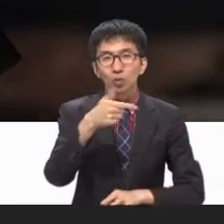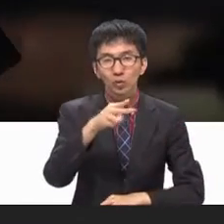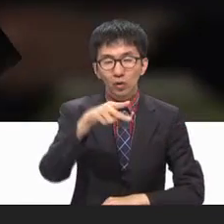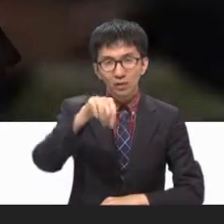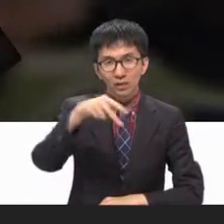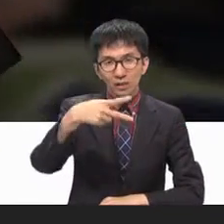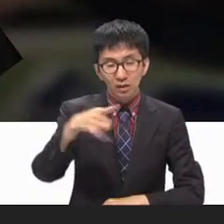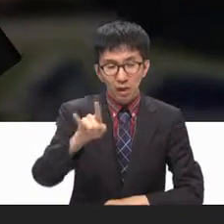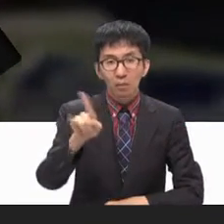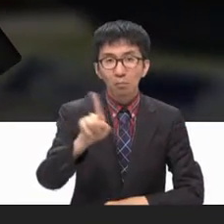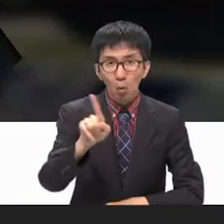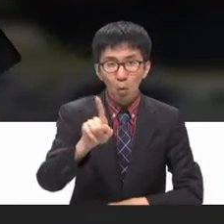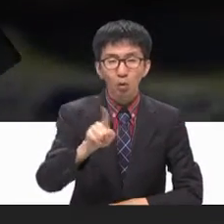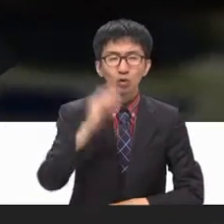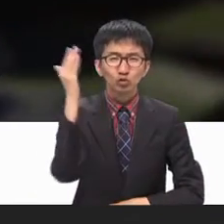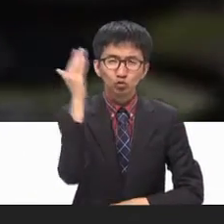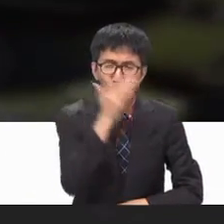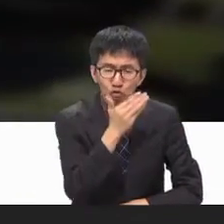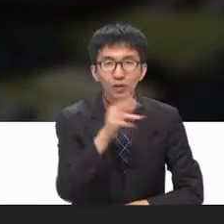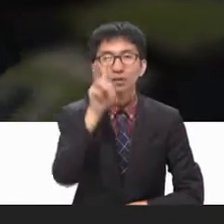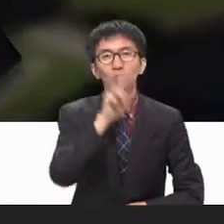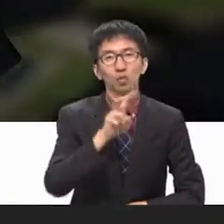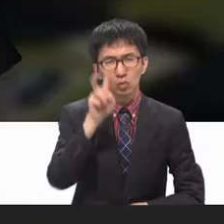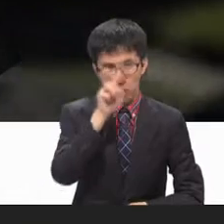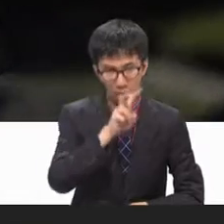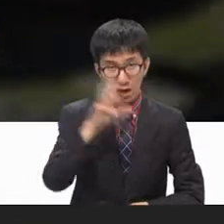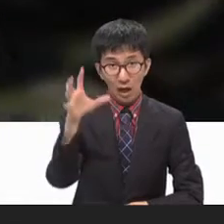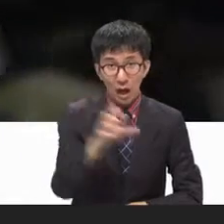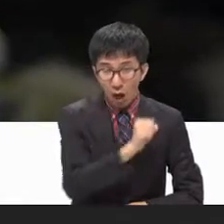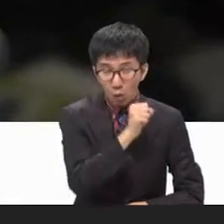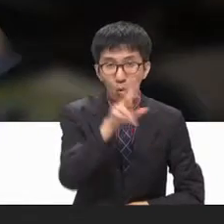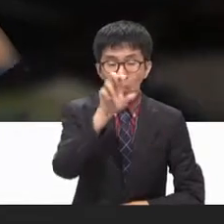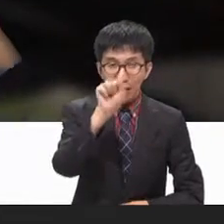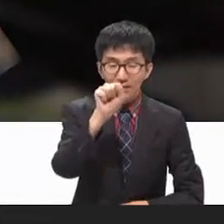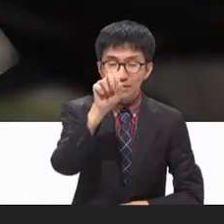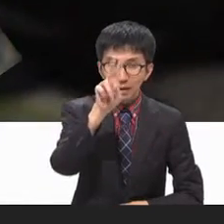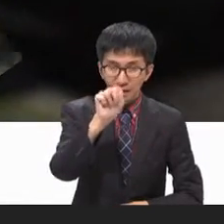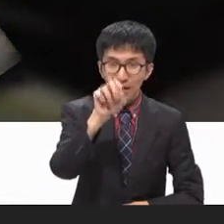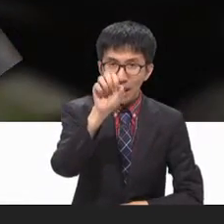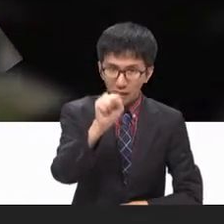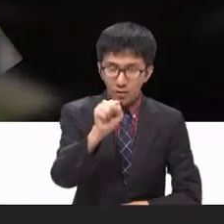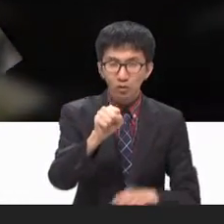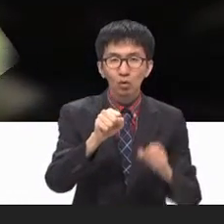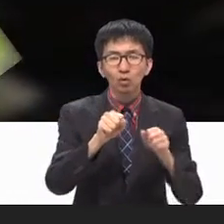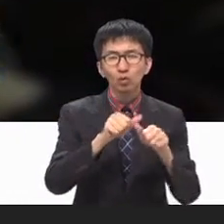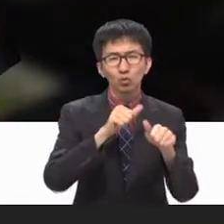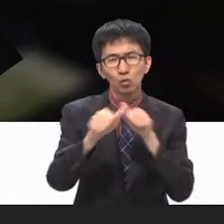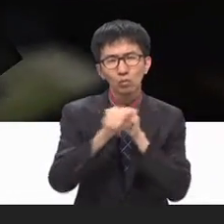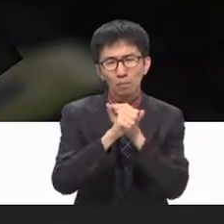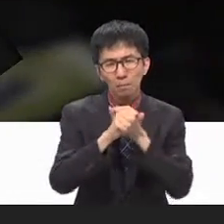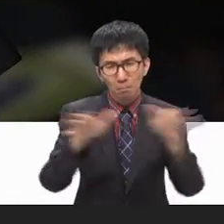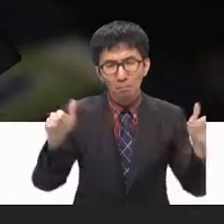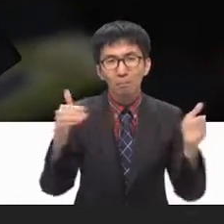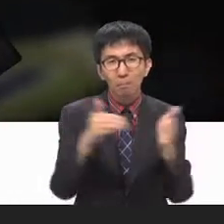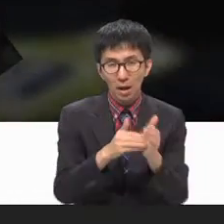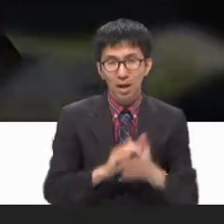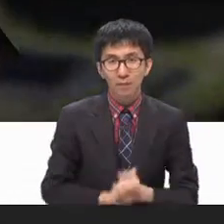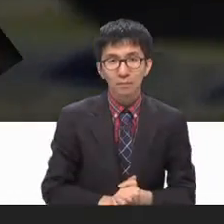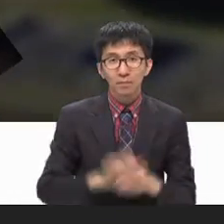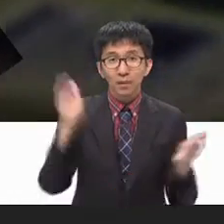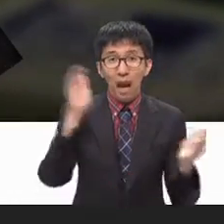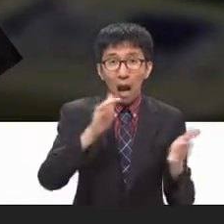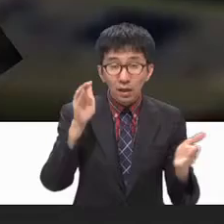된 생인데 네 스 성이 부각이 되면서 온라인 사회적 반향을 불러 왔거든요 예 어떻게 보면 대학 학생 사회의 변화를